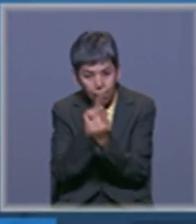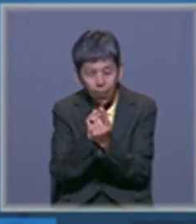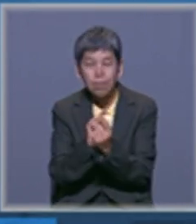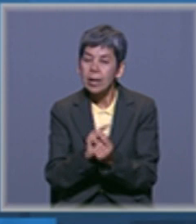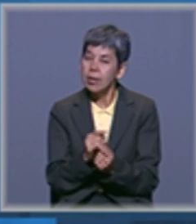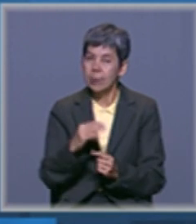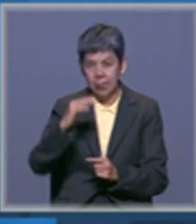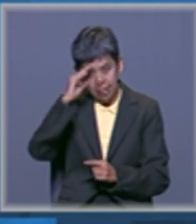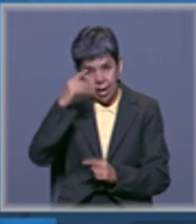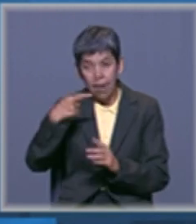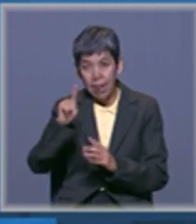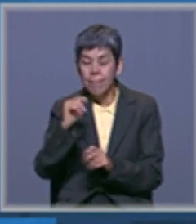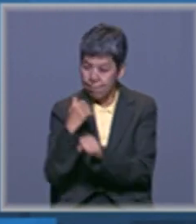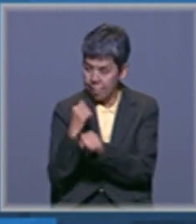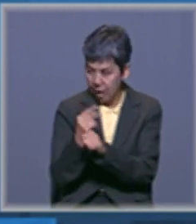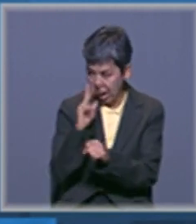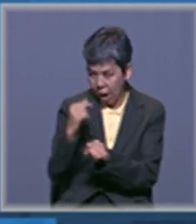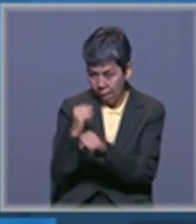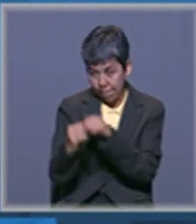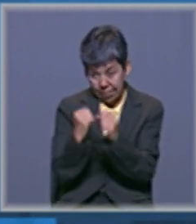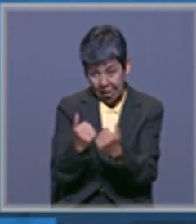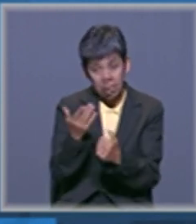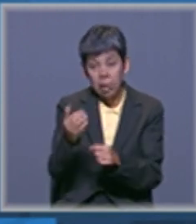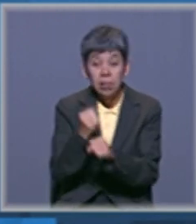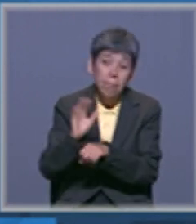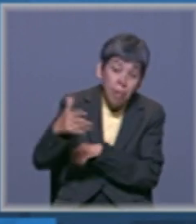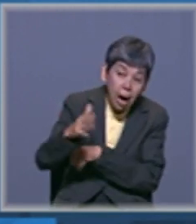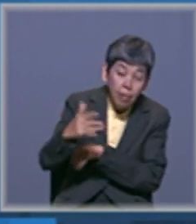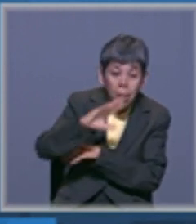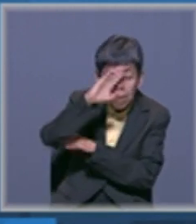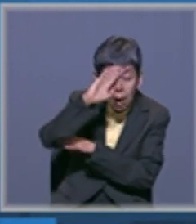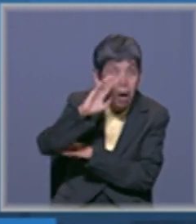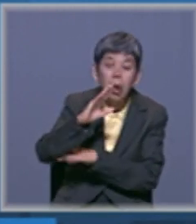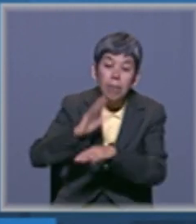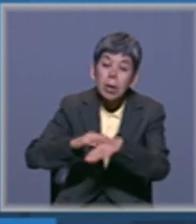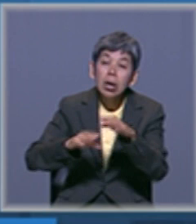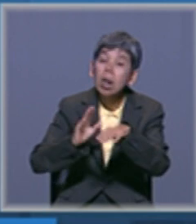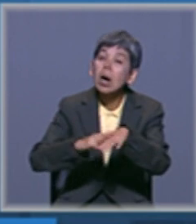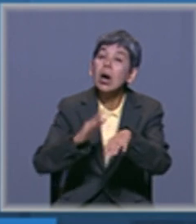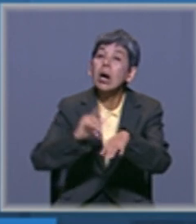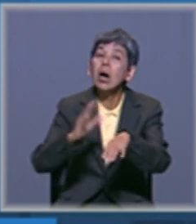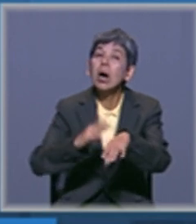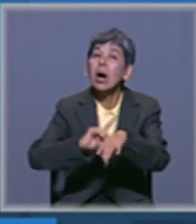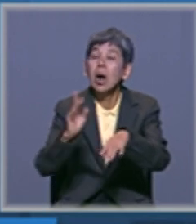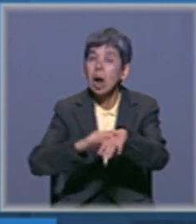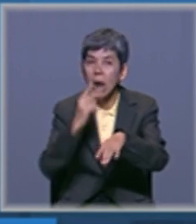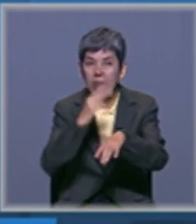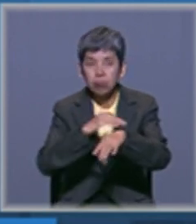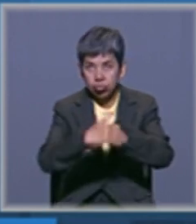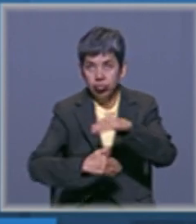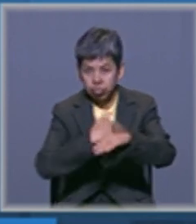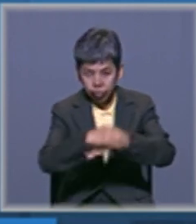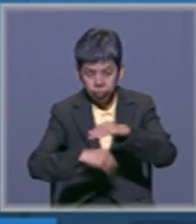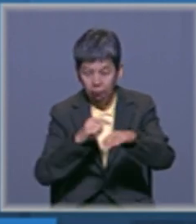วิตรนั้นพลเอกเปรมบอกว่าได้ข่าวว่าปีนี้ป้อมจะไม่มาเห็นว่าไม่สบายมือเป็นอะไรนะครับมือของพลเอกประวิตรอย่างที่เห็นกันพัน